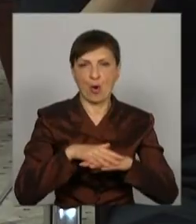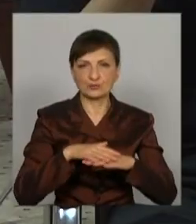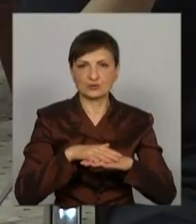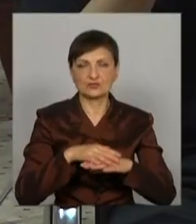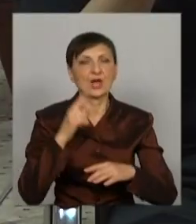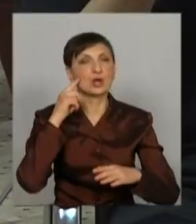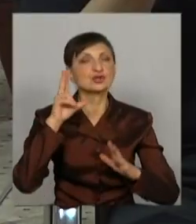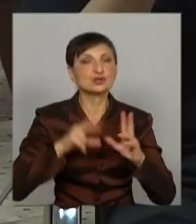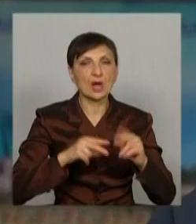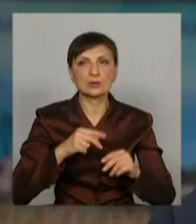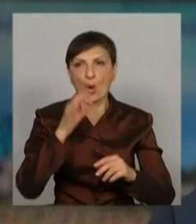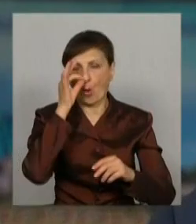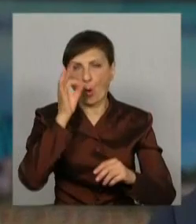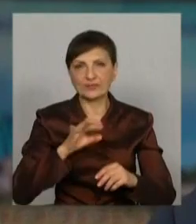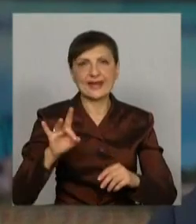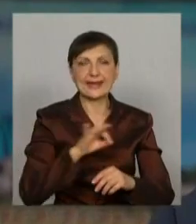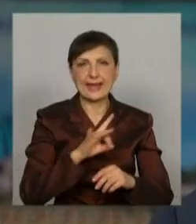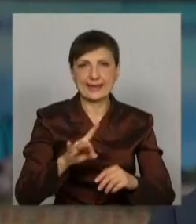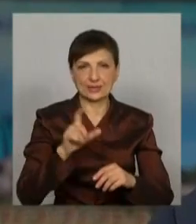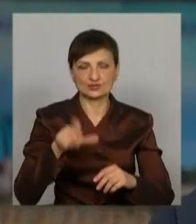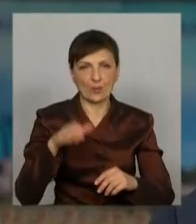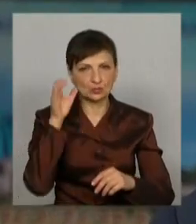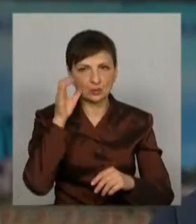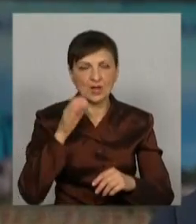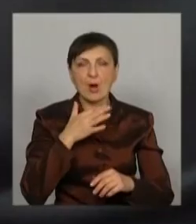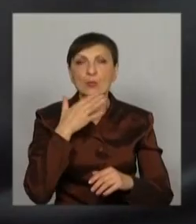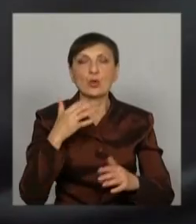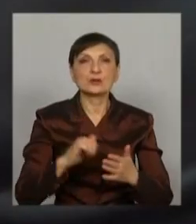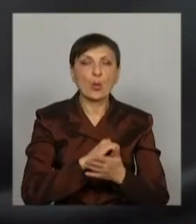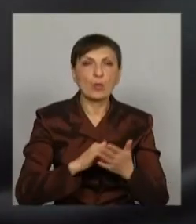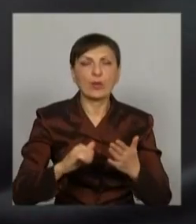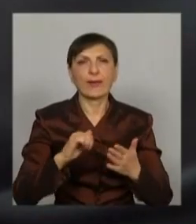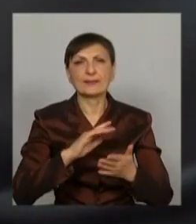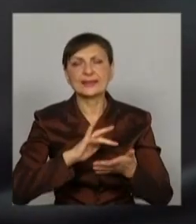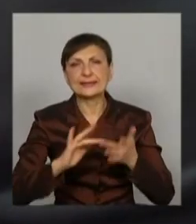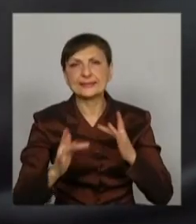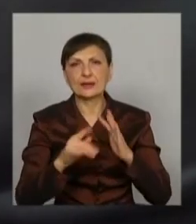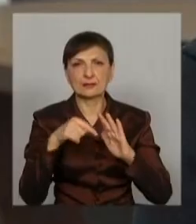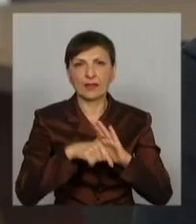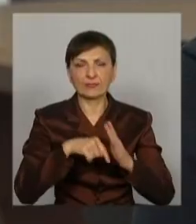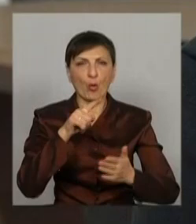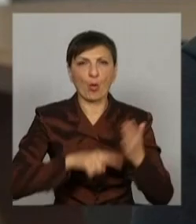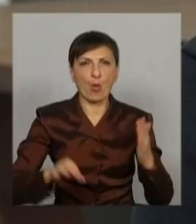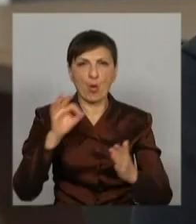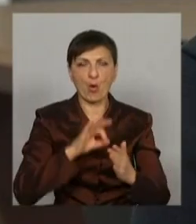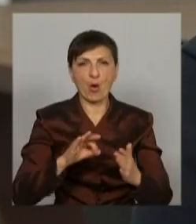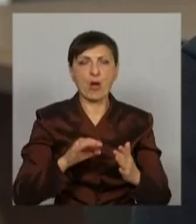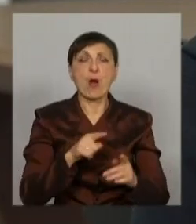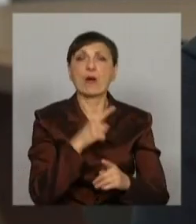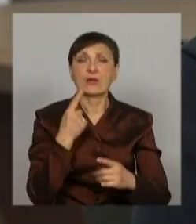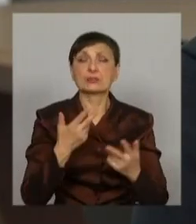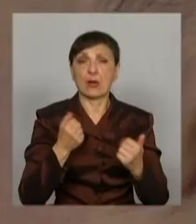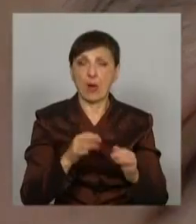читает опытный теолог руслан hair gel д по его словам многим материалы и статьи в интернете про вера убеждений окажутся верными и